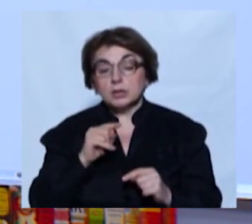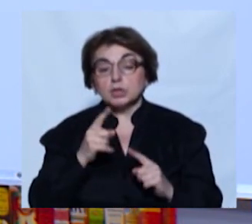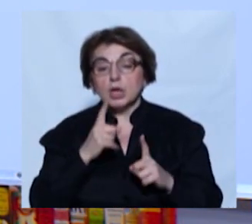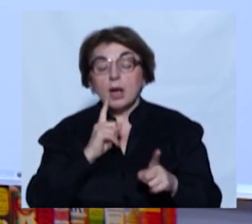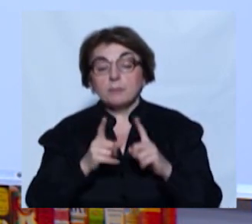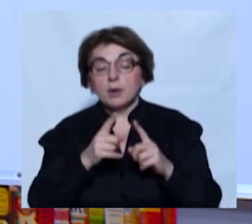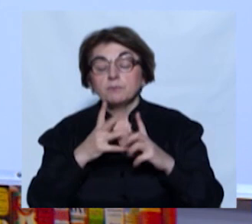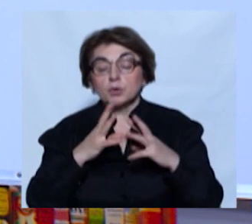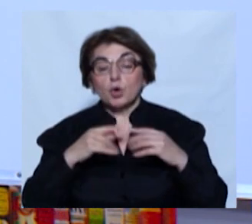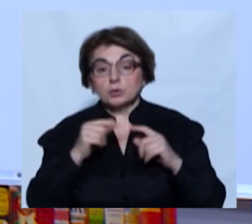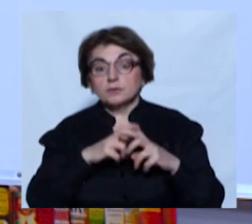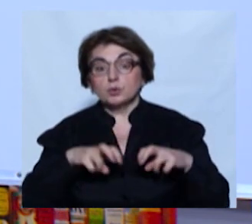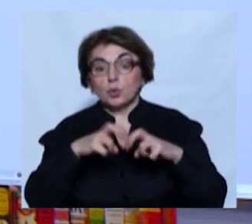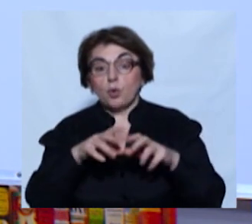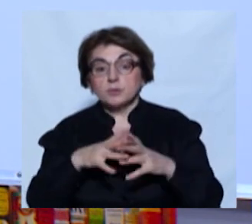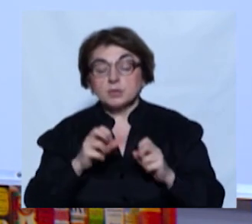შეძლო